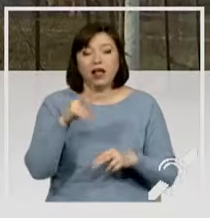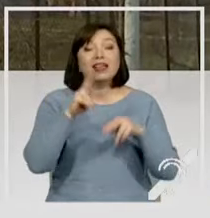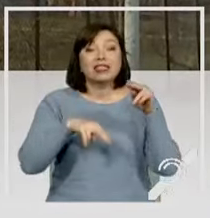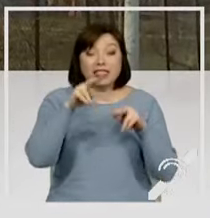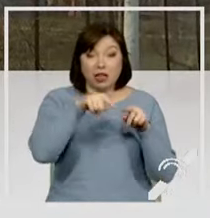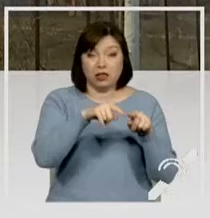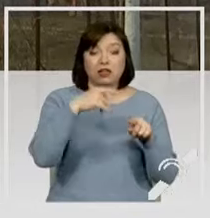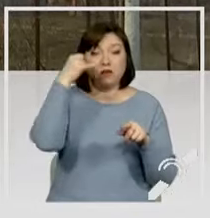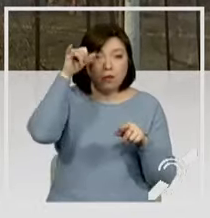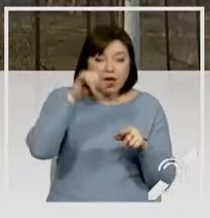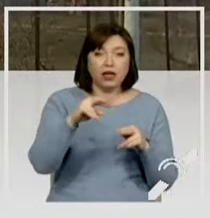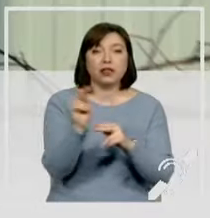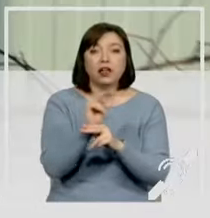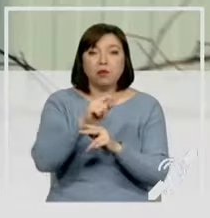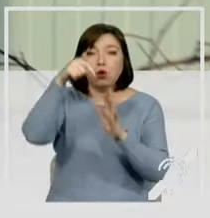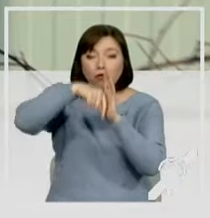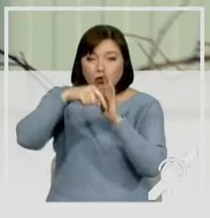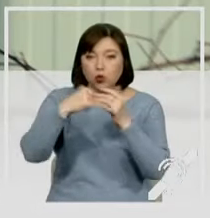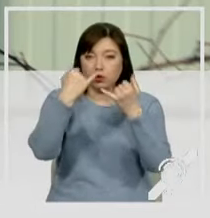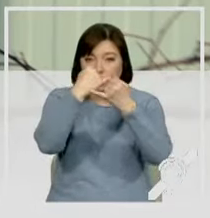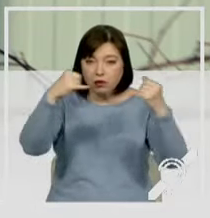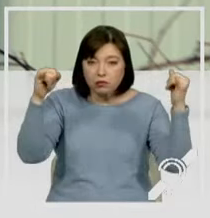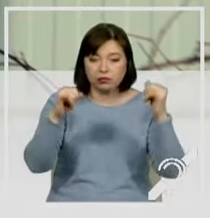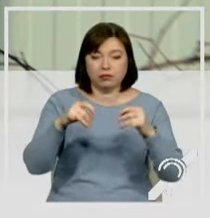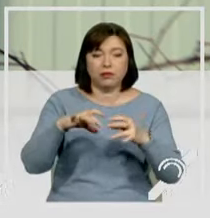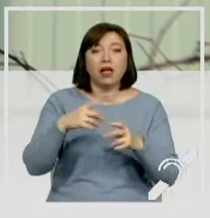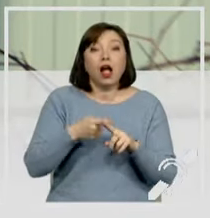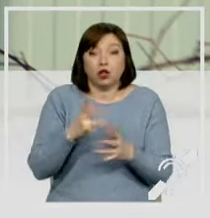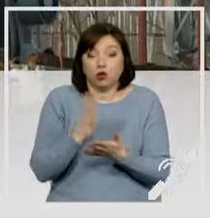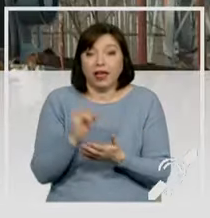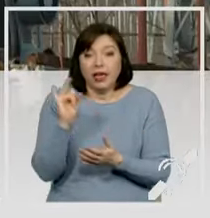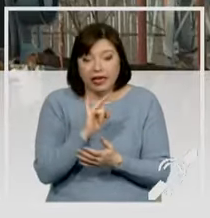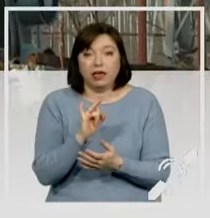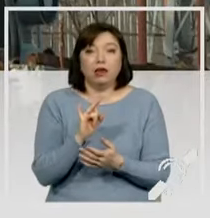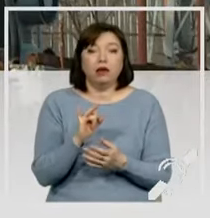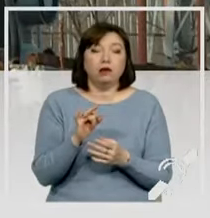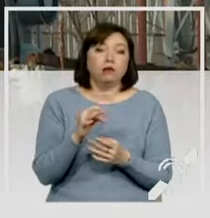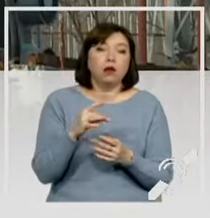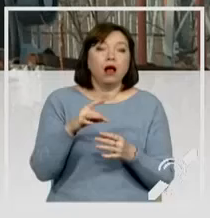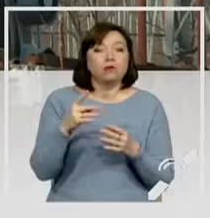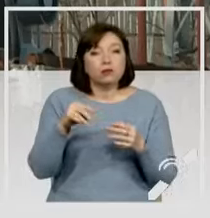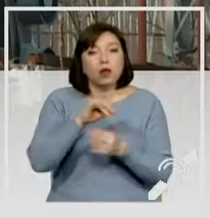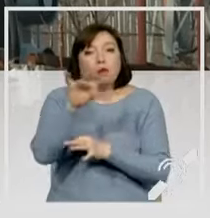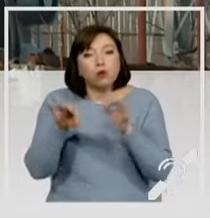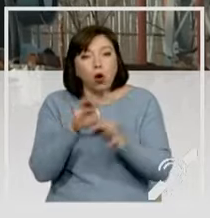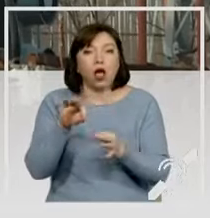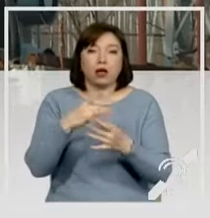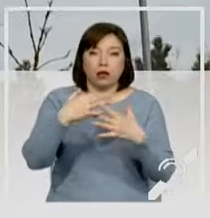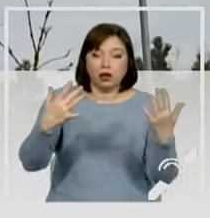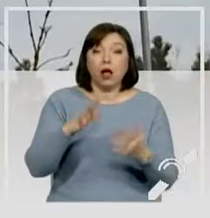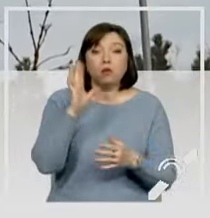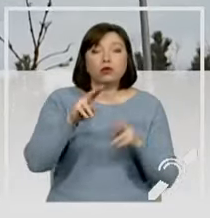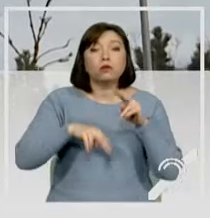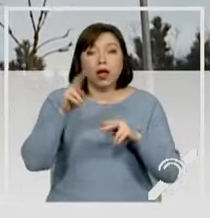Bălți, reabilitarea rețelelor interne de transport a energiei electrice existente, dar și consultanță pentru proiectare. În total va fi construită o